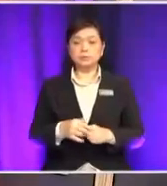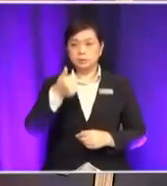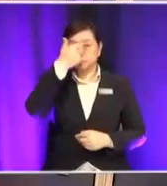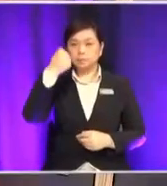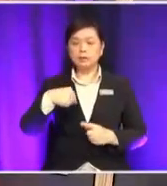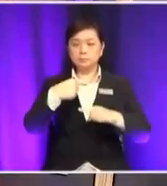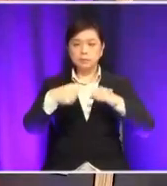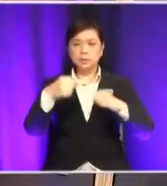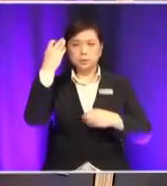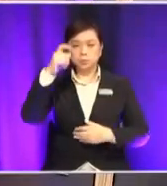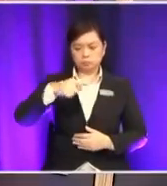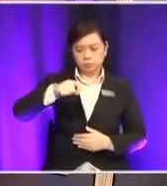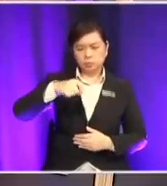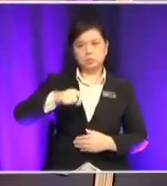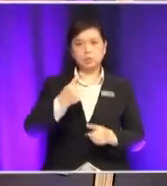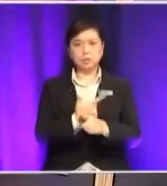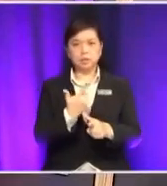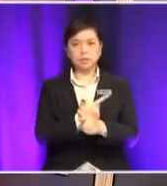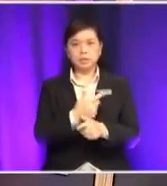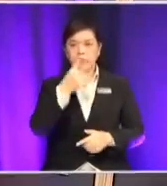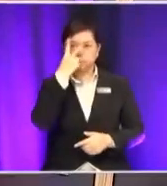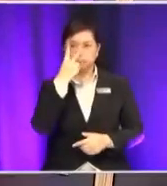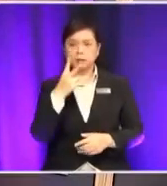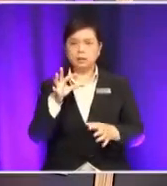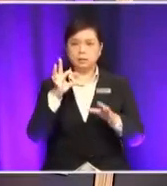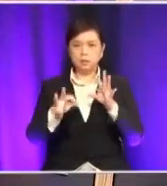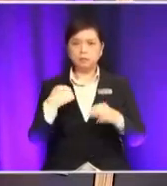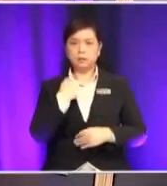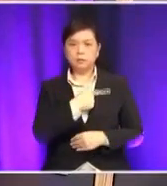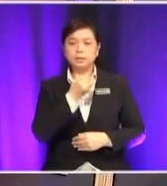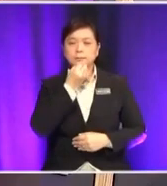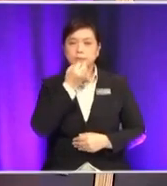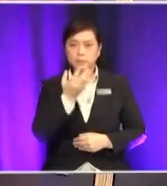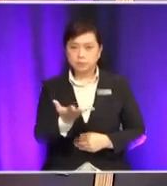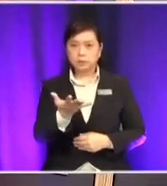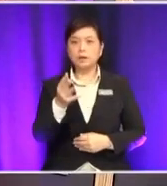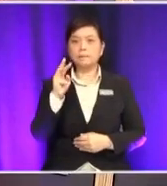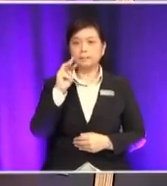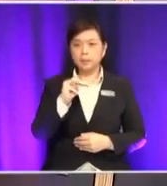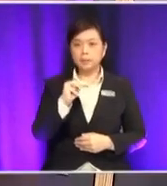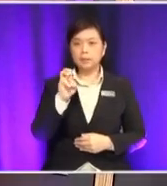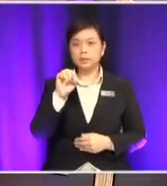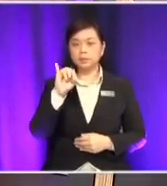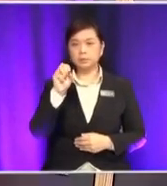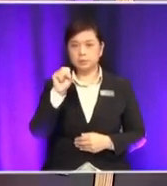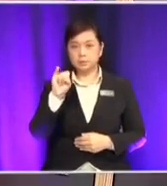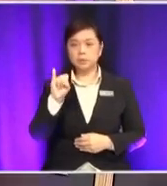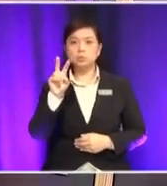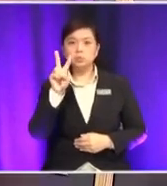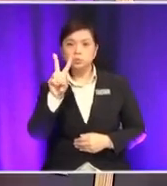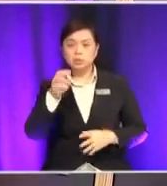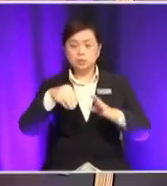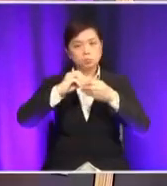latihan murid nampak sangat apabila kita selalu bagi kaum meiosis dua mereka dengan mereka tuli dua dalam angka